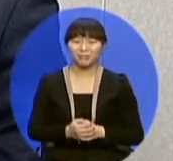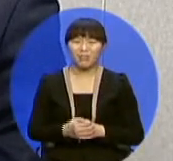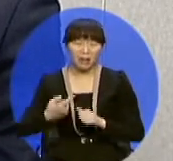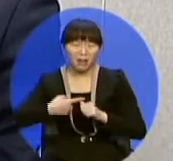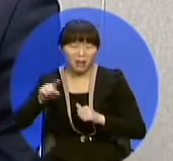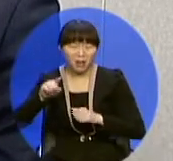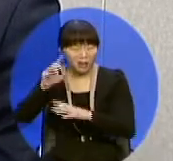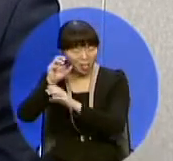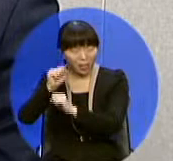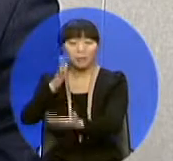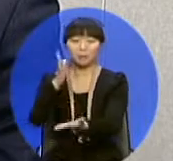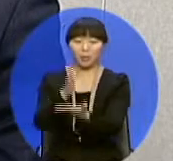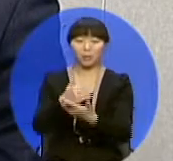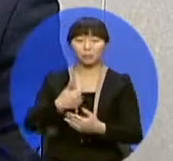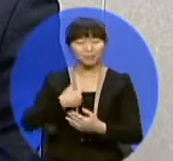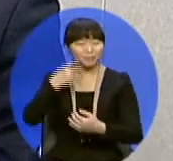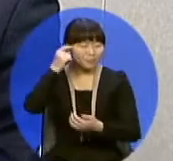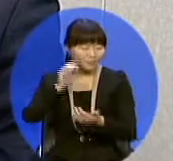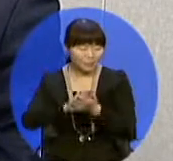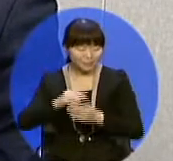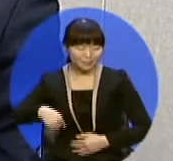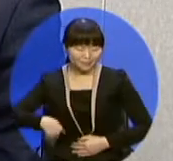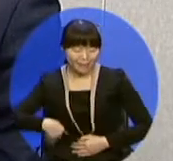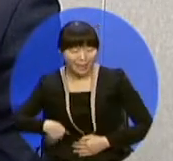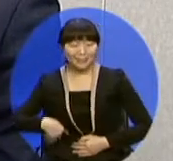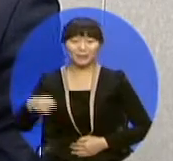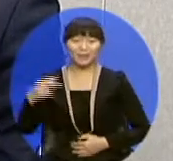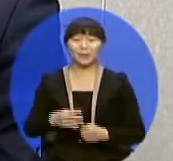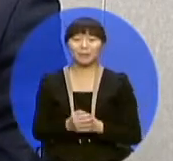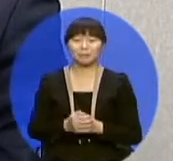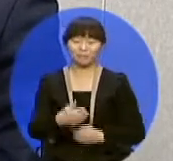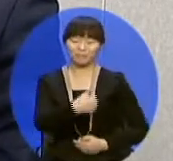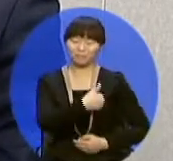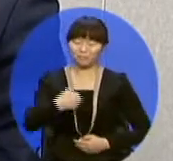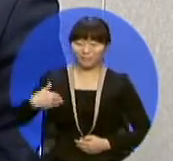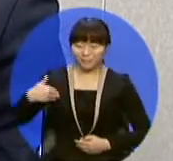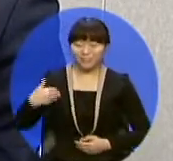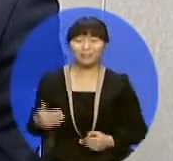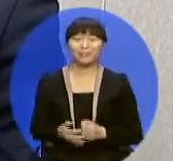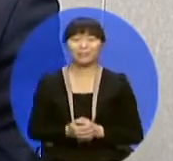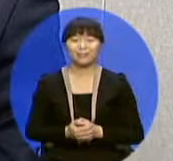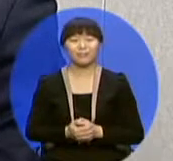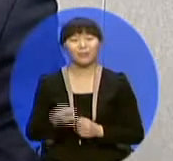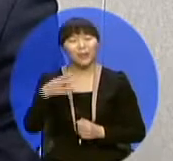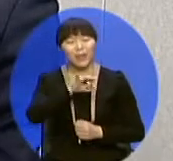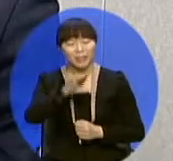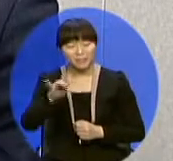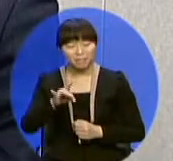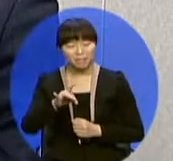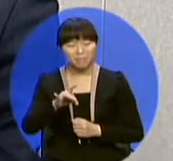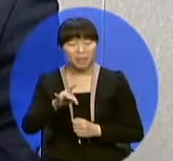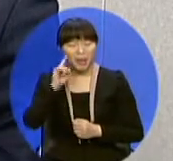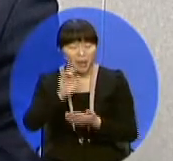연연하지 않고 제 나름대로 양심껏 또 당당하게 때로는 소신껏 할수